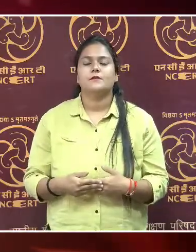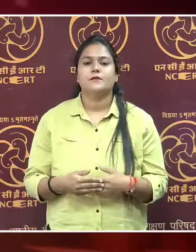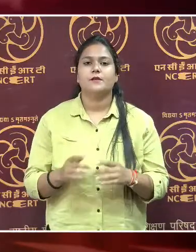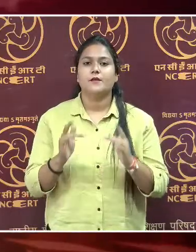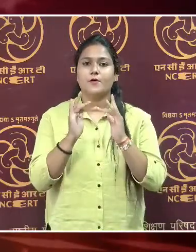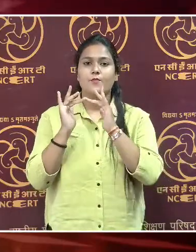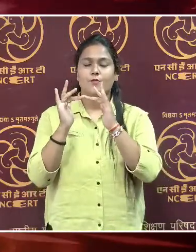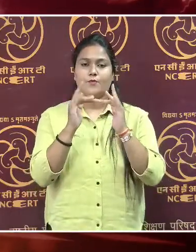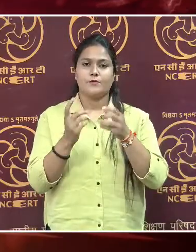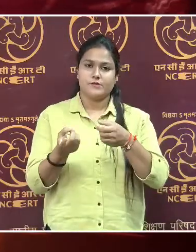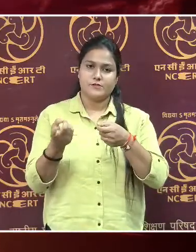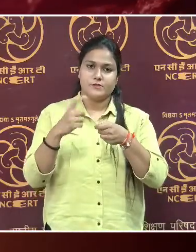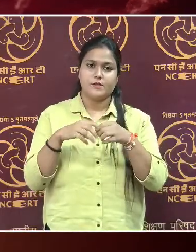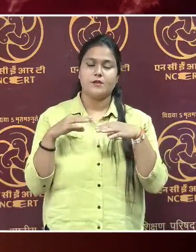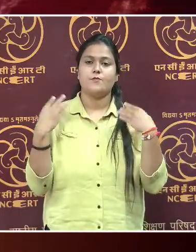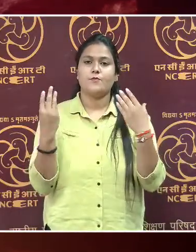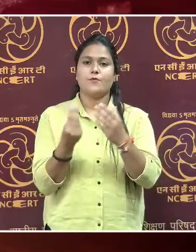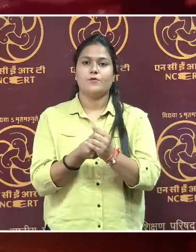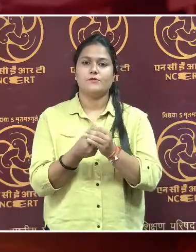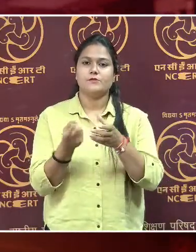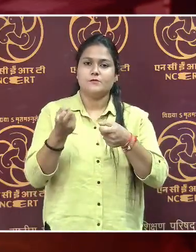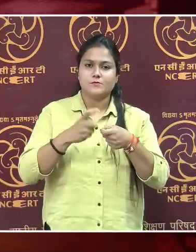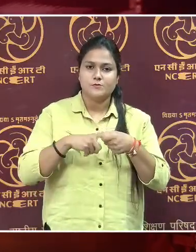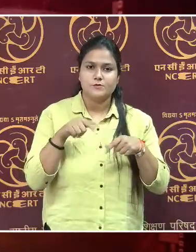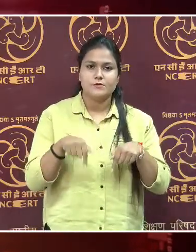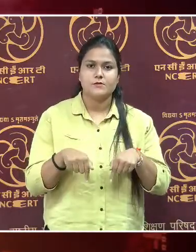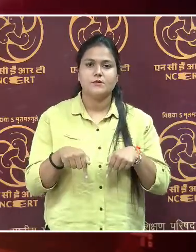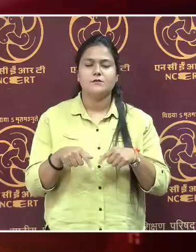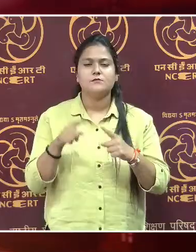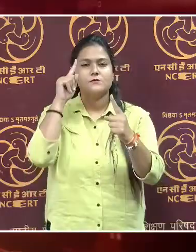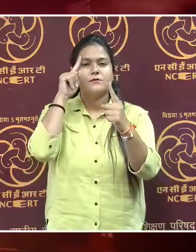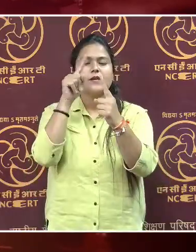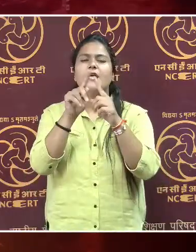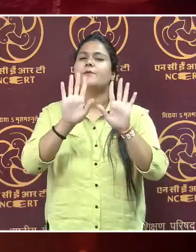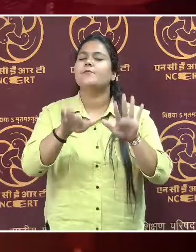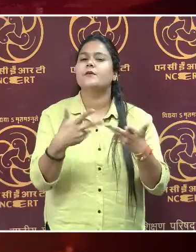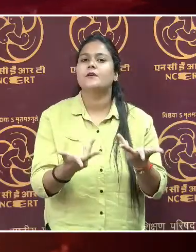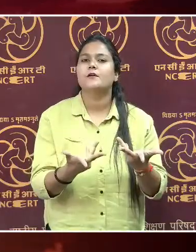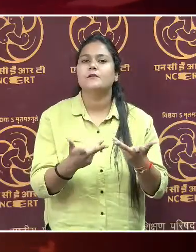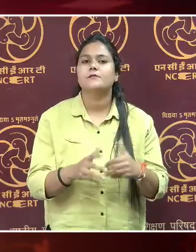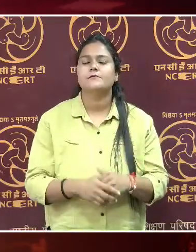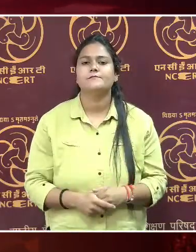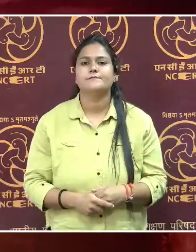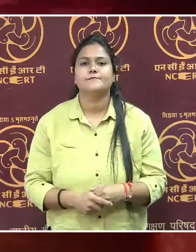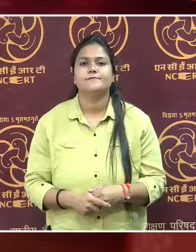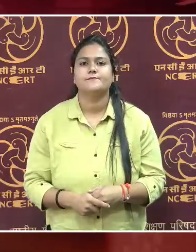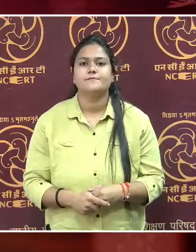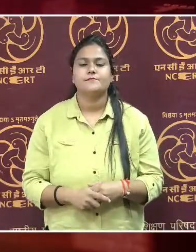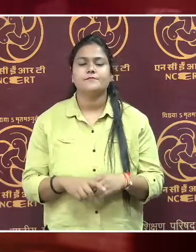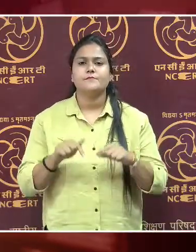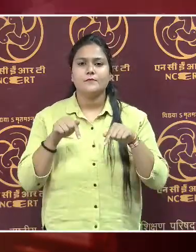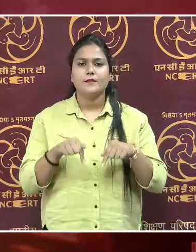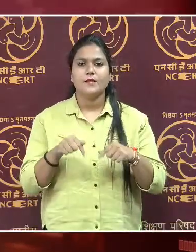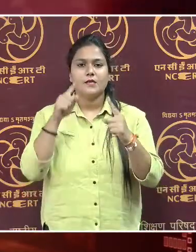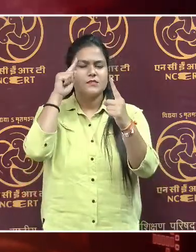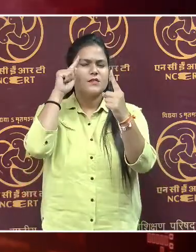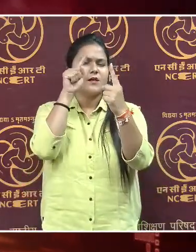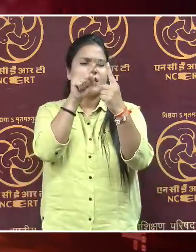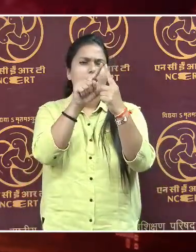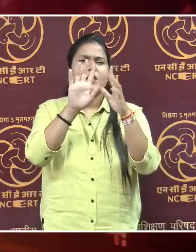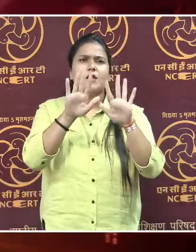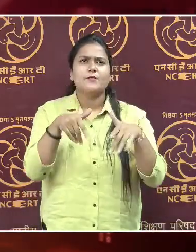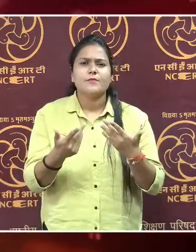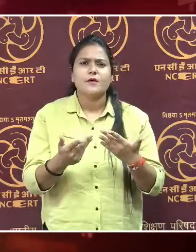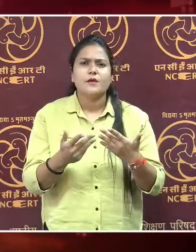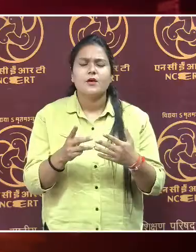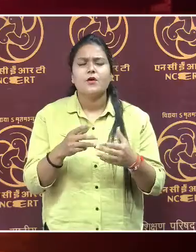ma'am, in collaboration with I-XII. इसका main motive क्या है? What are we looking at? बिल्कुल. And you know, the main motive of this is,